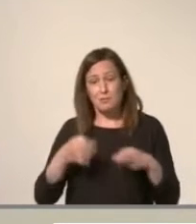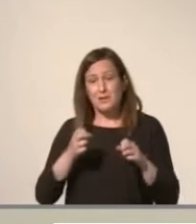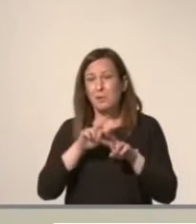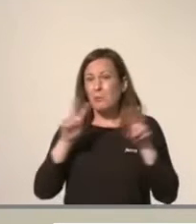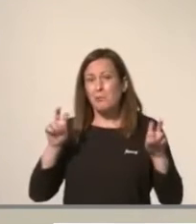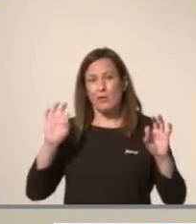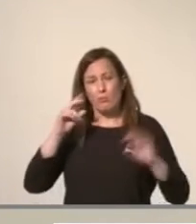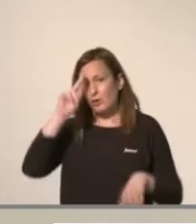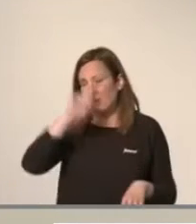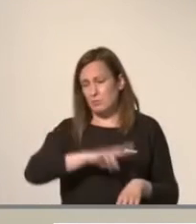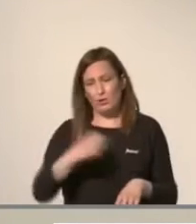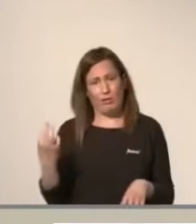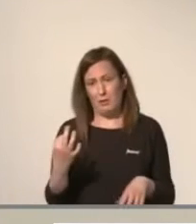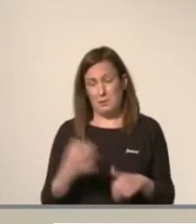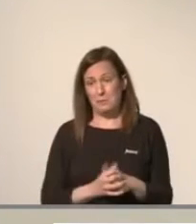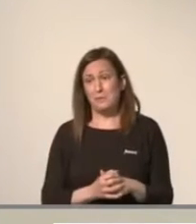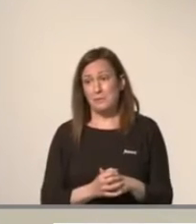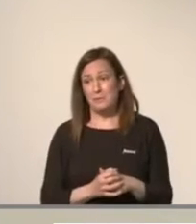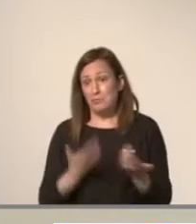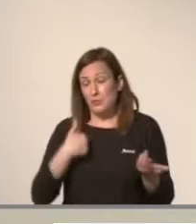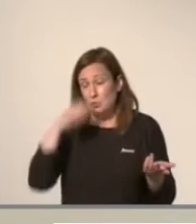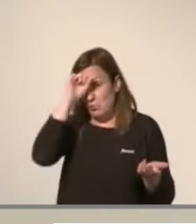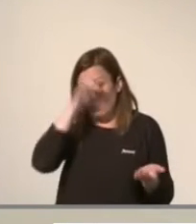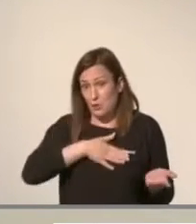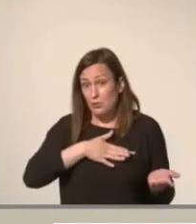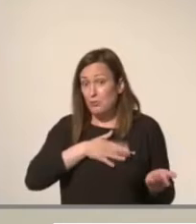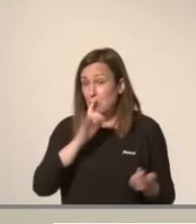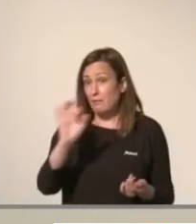del respecte. És de veres que